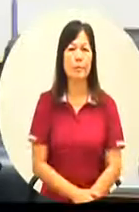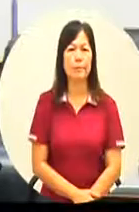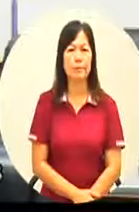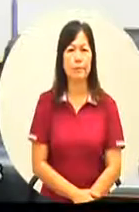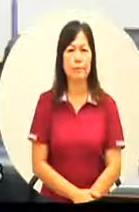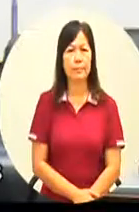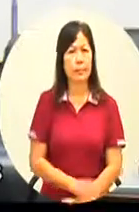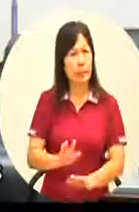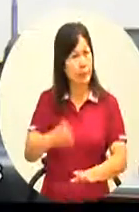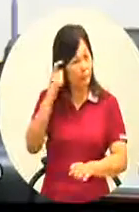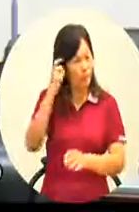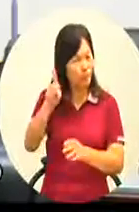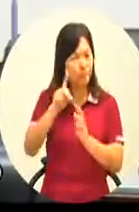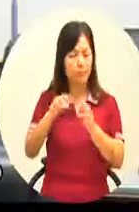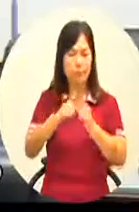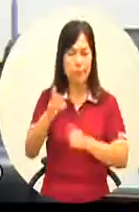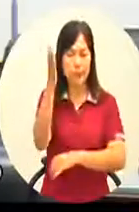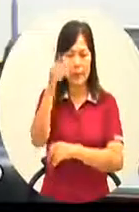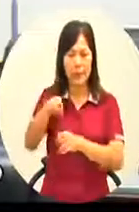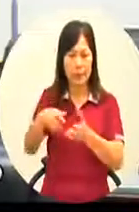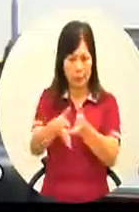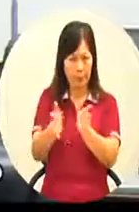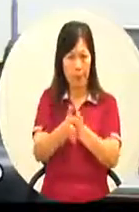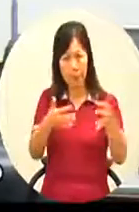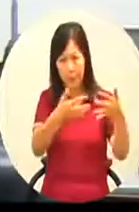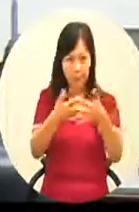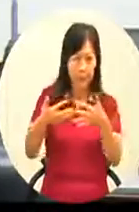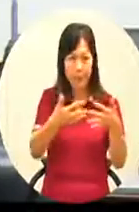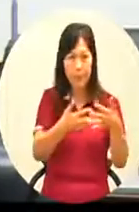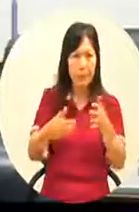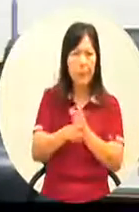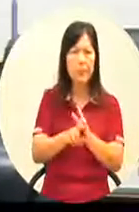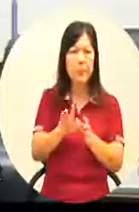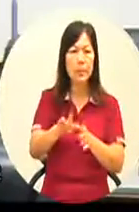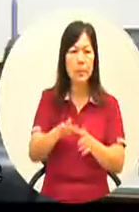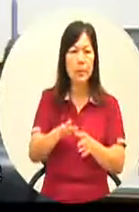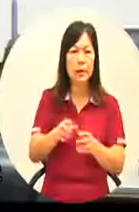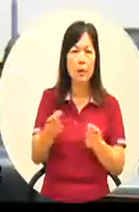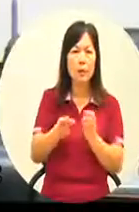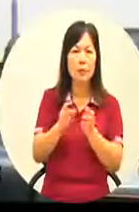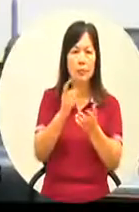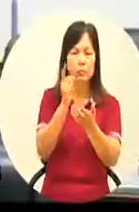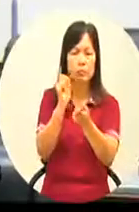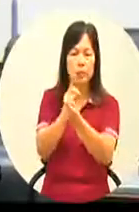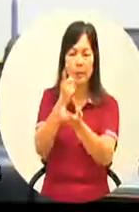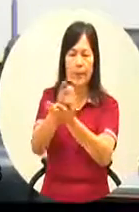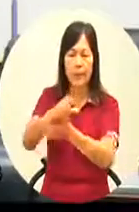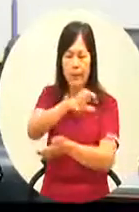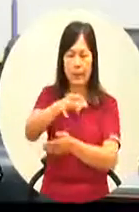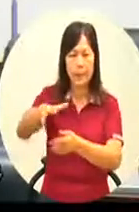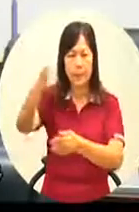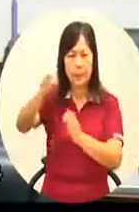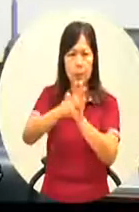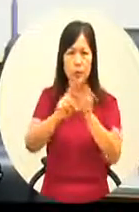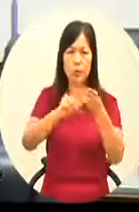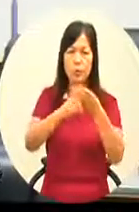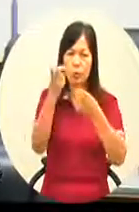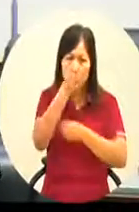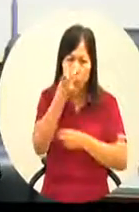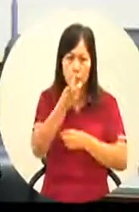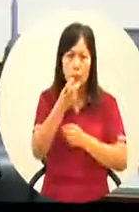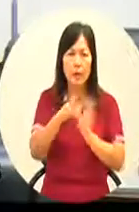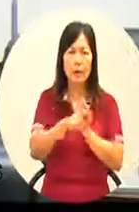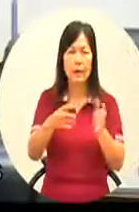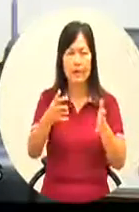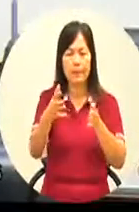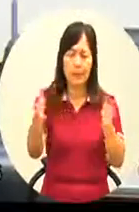个民政部门的执行跟所有的所长啊跟主管大家